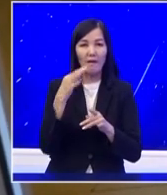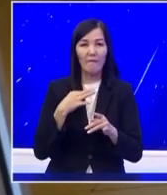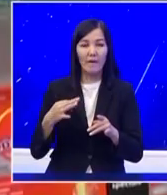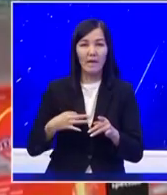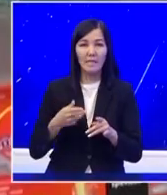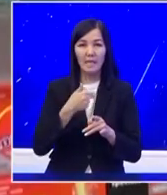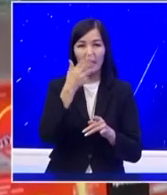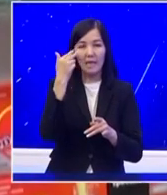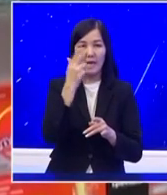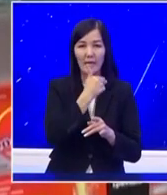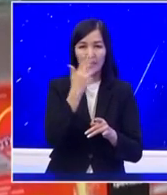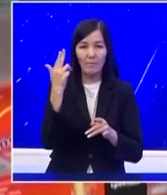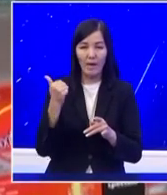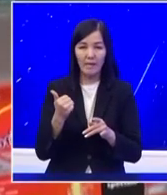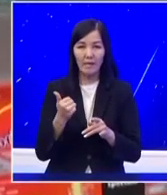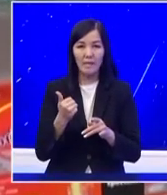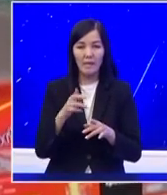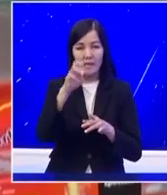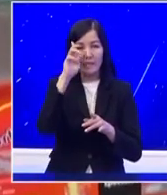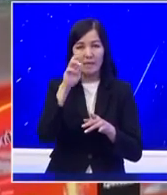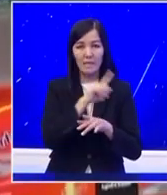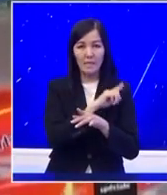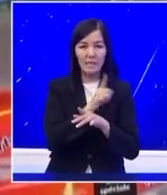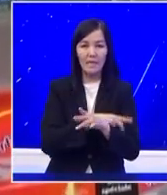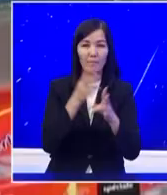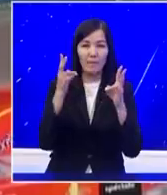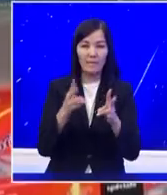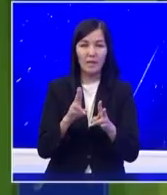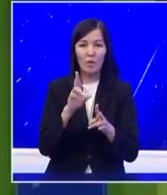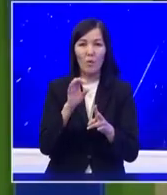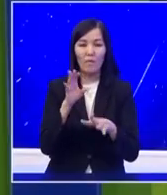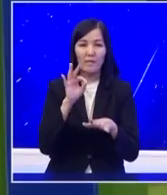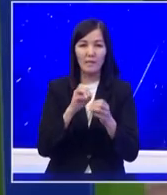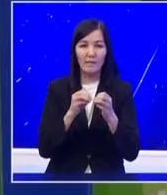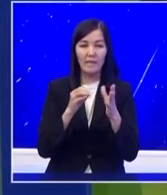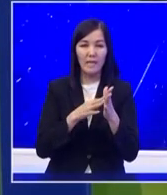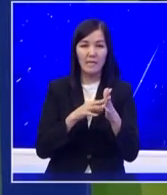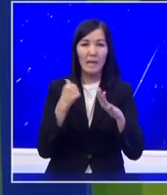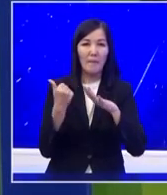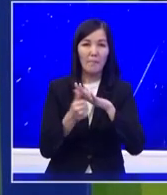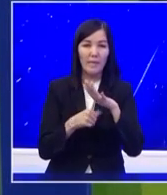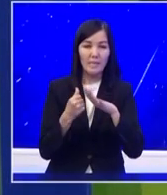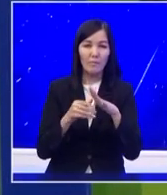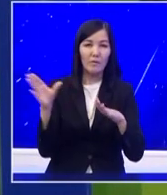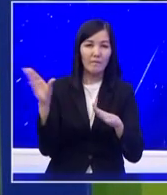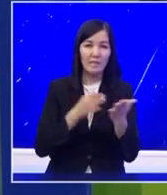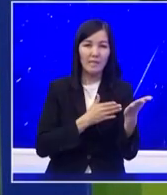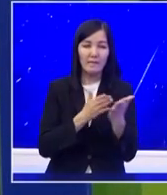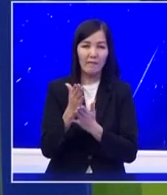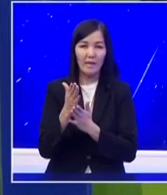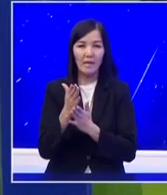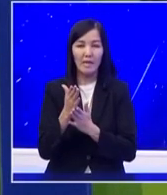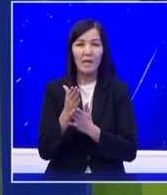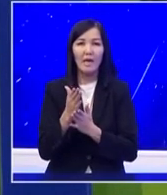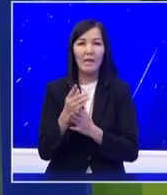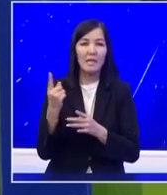Италия, Испания. Иными словами, страны, наиболее сильно пострадавшие от COVID-19. Безработица затронет все сферы, исключение